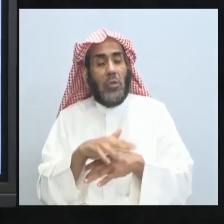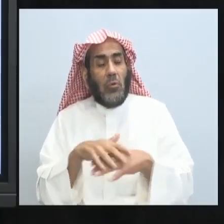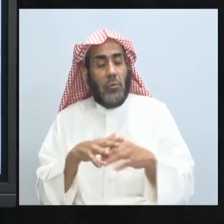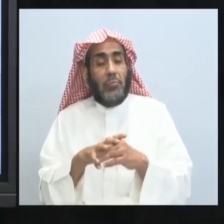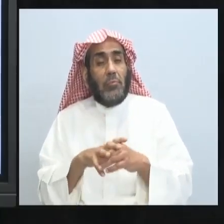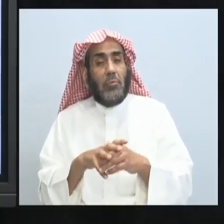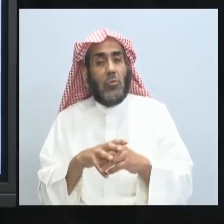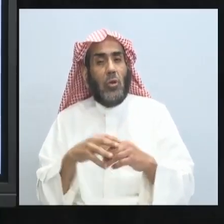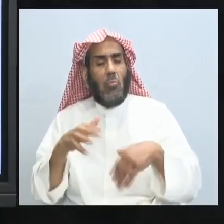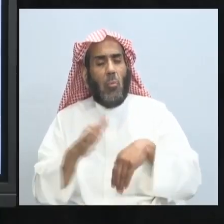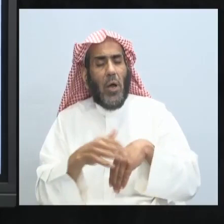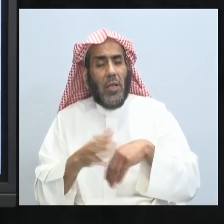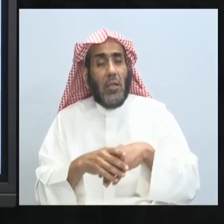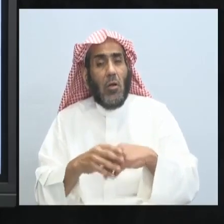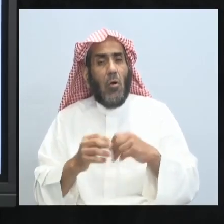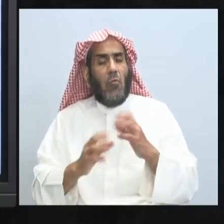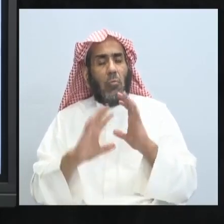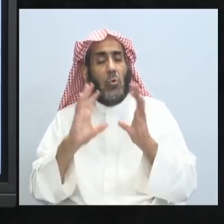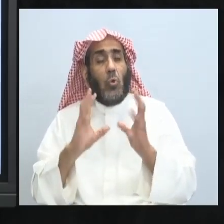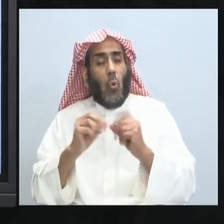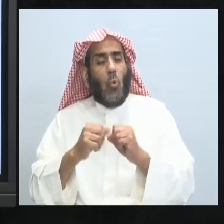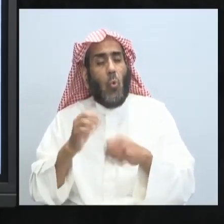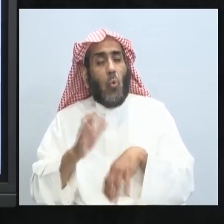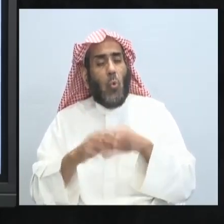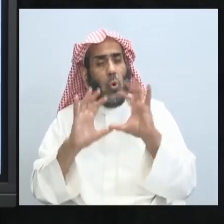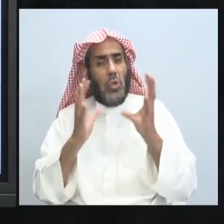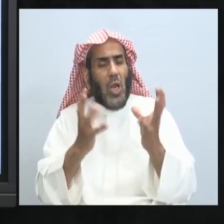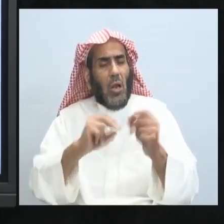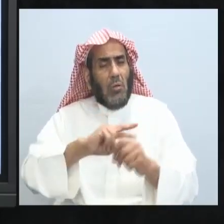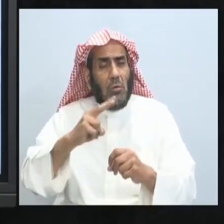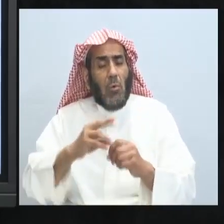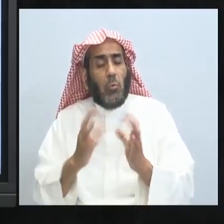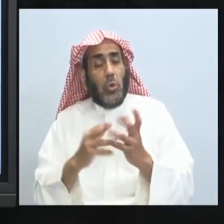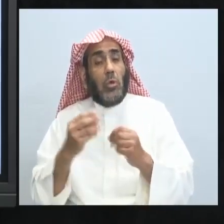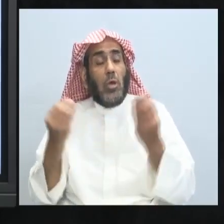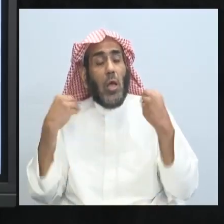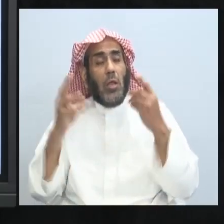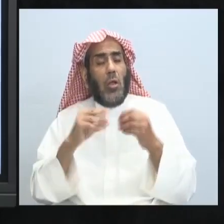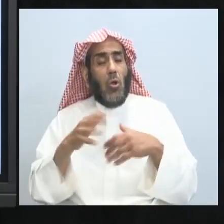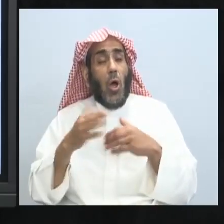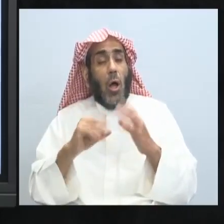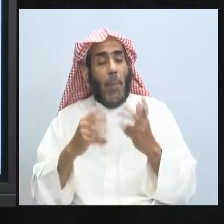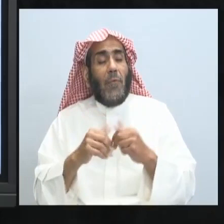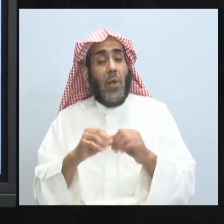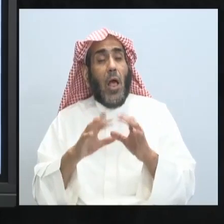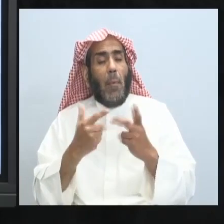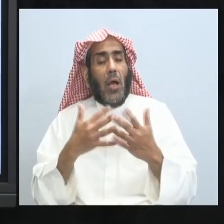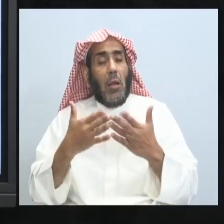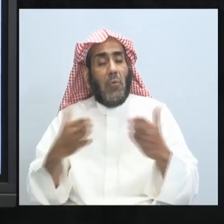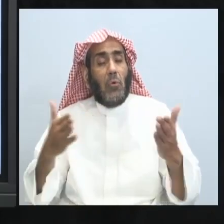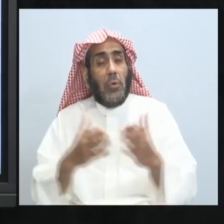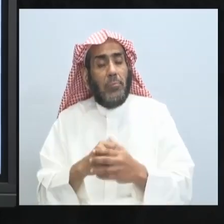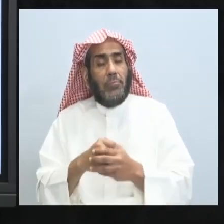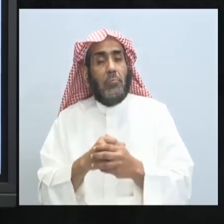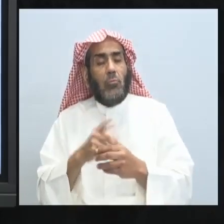جدول للمباريات في بطوله مثلا كره القدم او البطولات الرياضيه التي تلعب في الاماكن المفتوحه